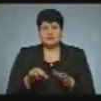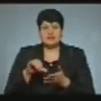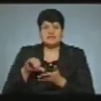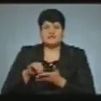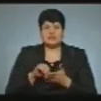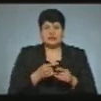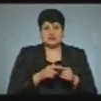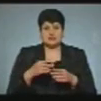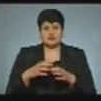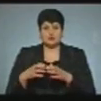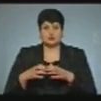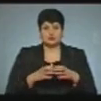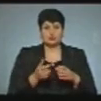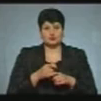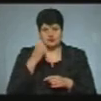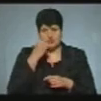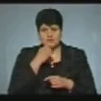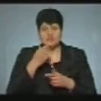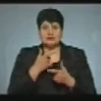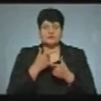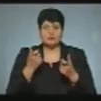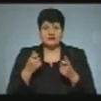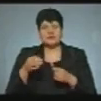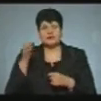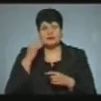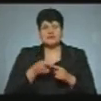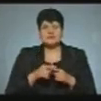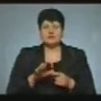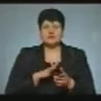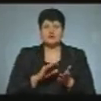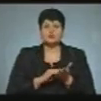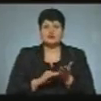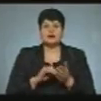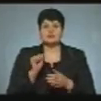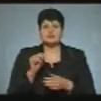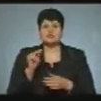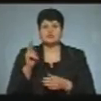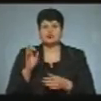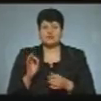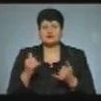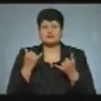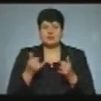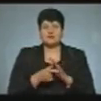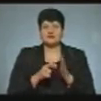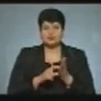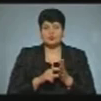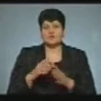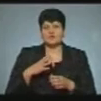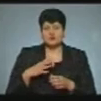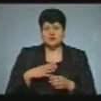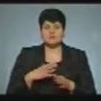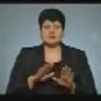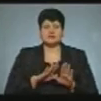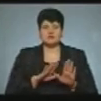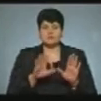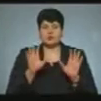цих сторін. Тож я дякую тобі за інформацію. І нагадаю, це була журналістка Анастасія Чечко. А наразі у студії ми очікуємо заступника